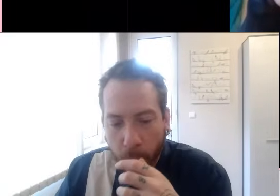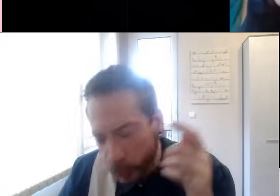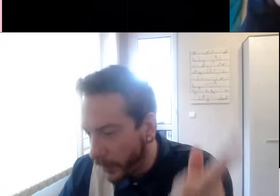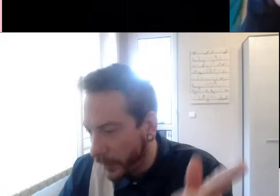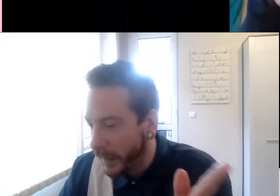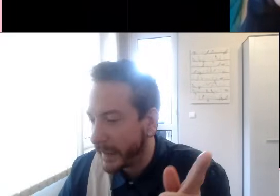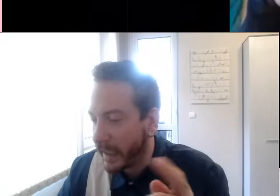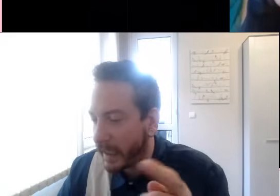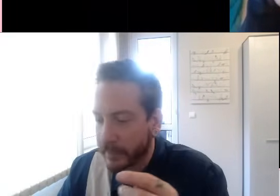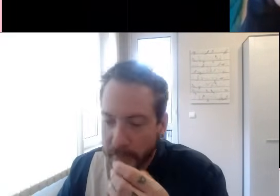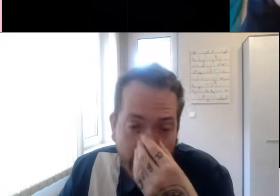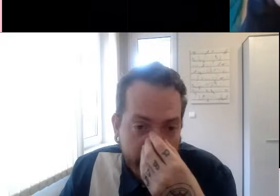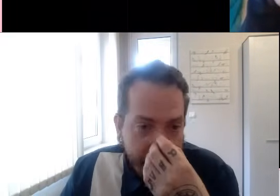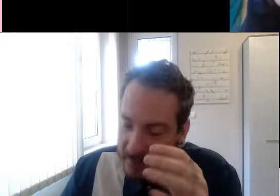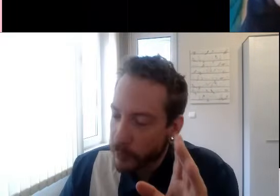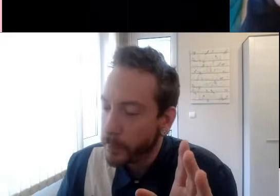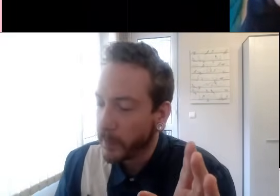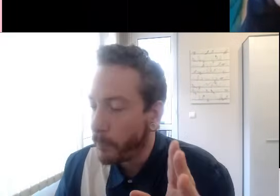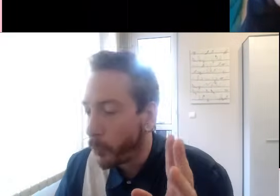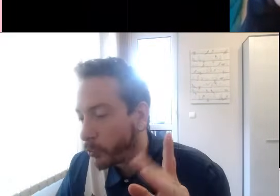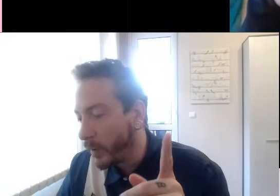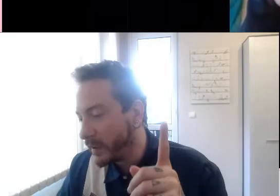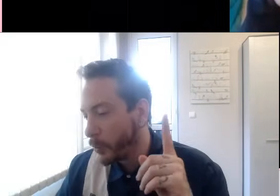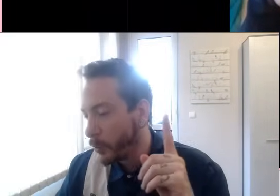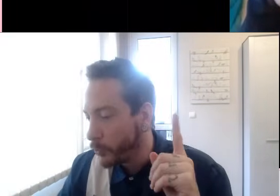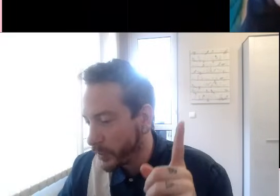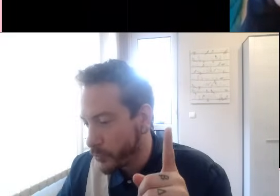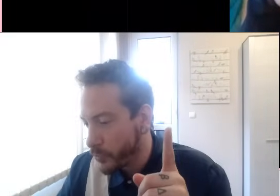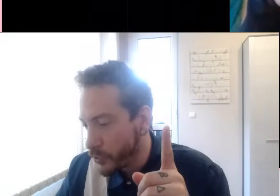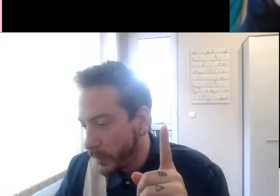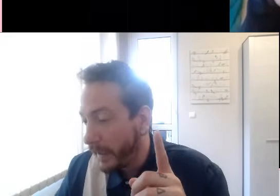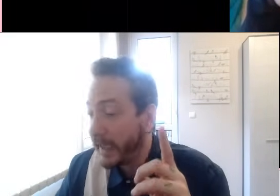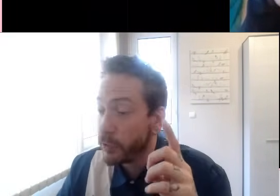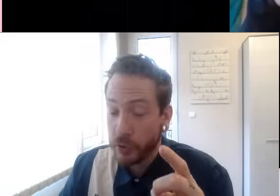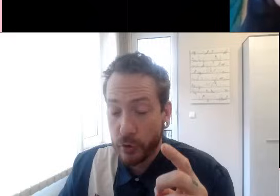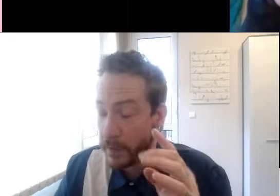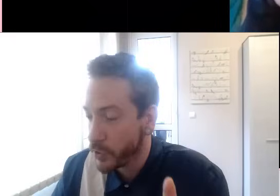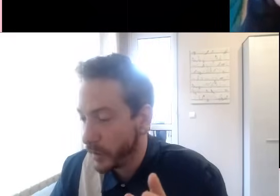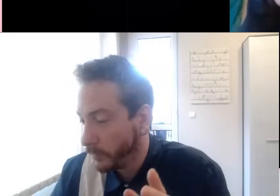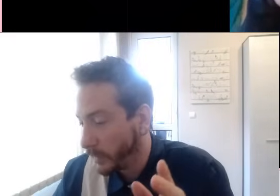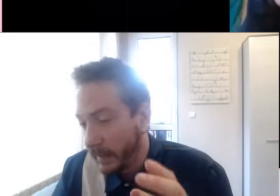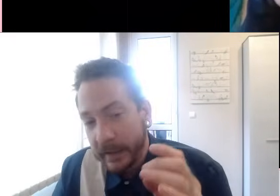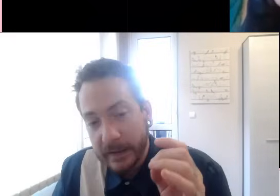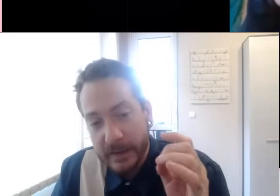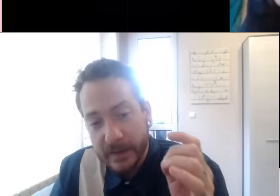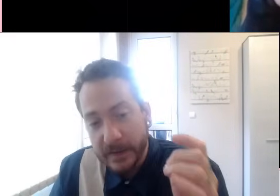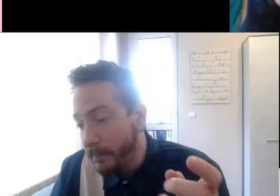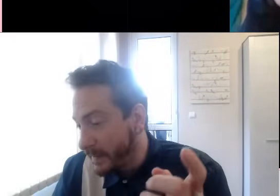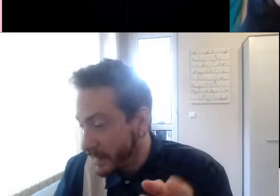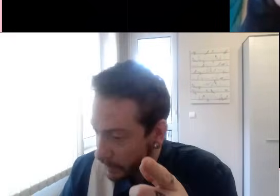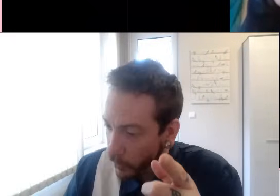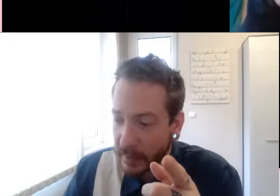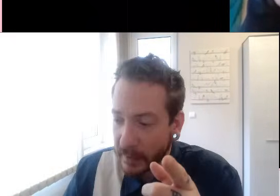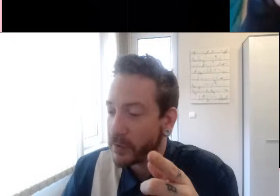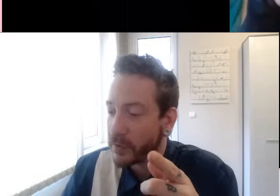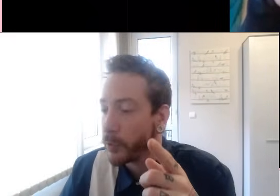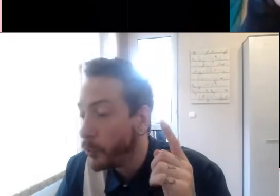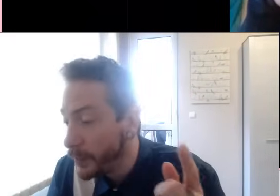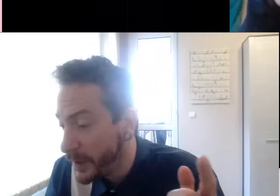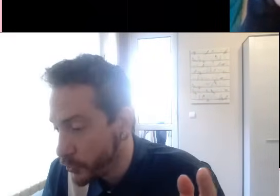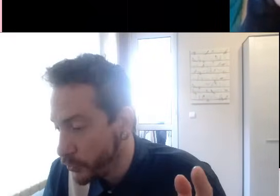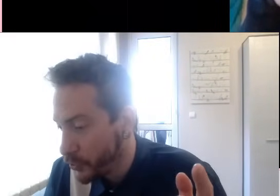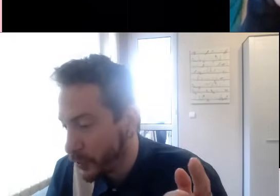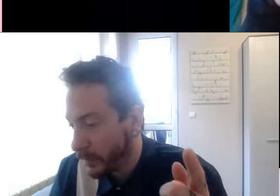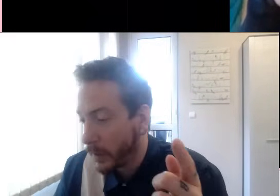lui donne la CAF. C'est insupportable. On doit savoir le nom des juges et les juges doivent être jugés. Voilà. Si Matisse est mort, c'est parce que l'une des